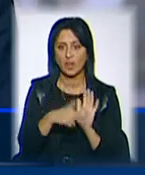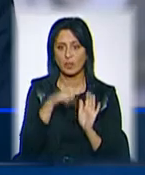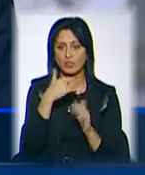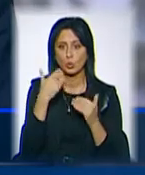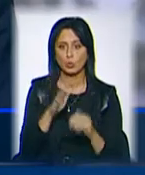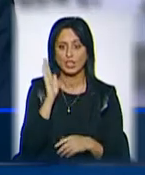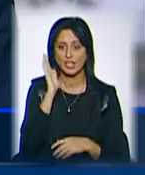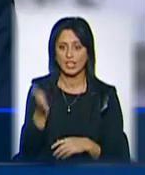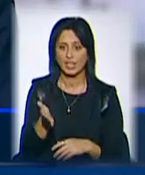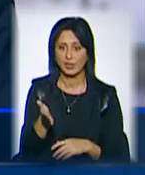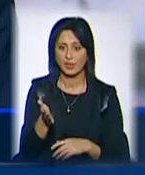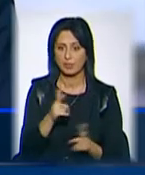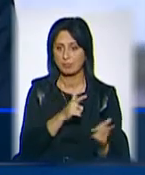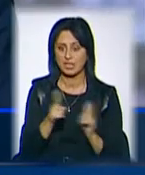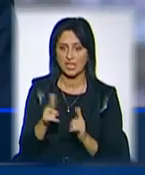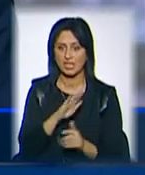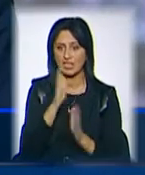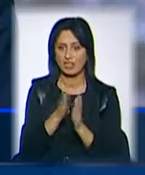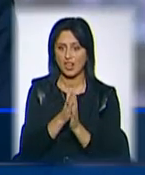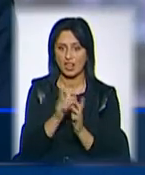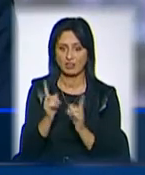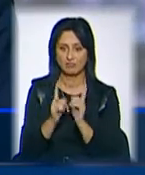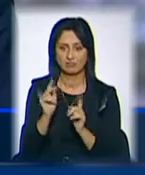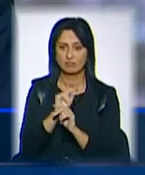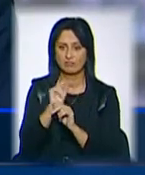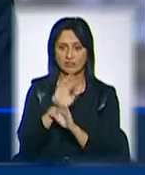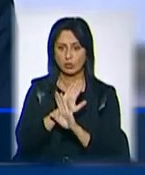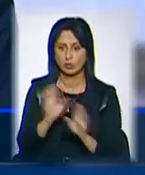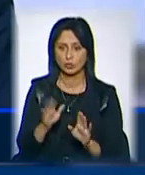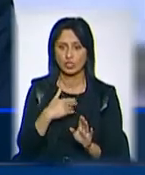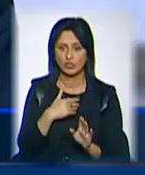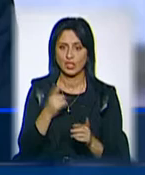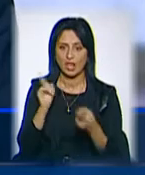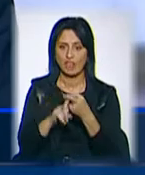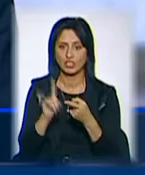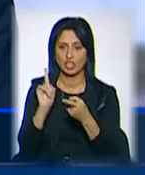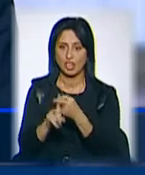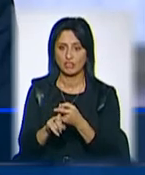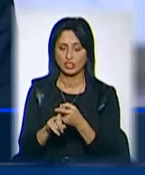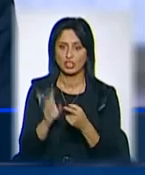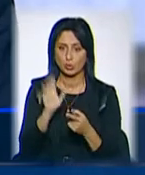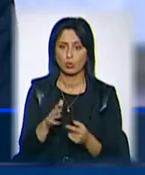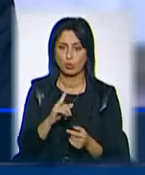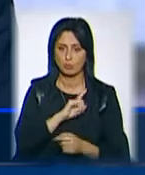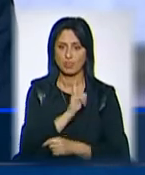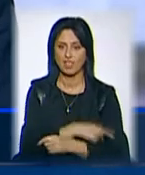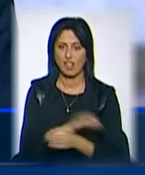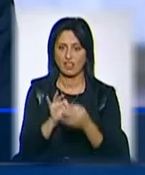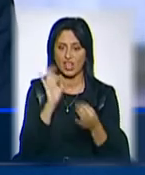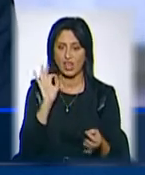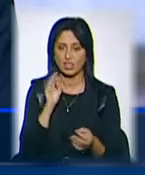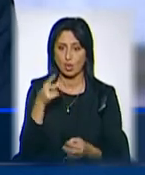წელს ჩვენ უკვე გვექნება მზად ყველა ინფრასტრუქტურა იმისთვის, რომ ჩვენ დავაკავშიროთ ეს ორი ქვეყანა კიდევ უფრო მძლავრი ხაზით